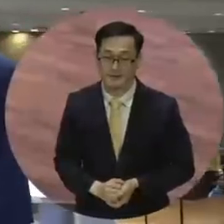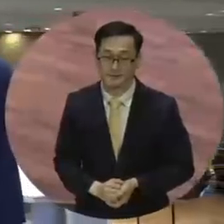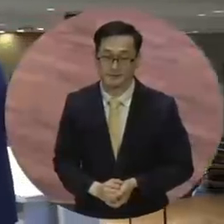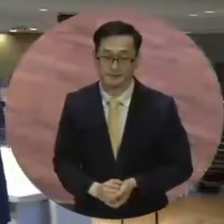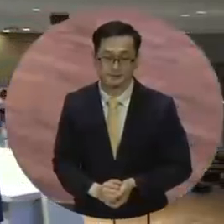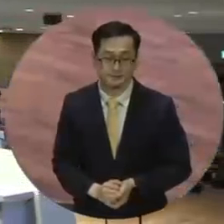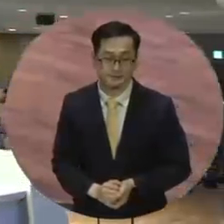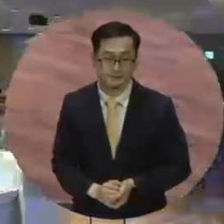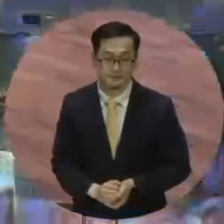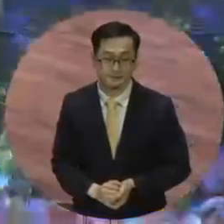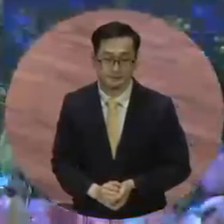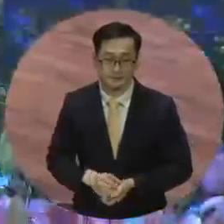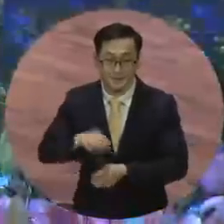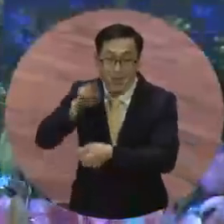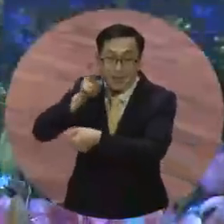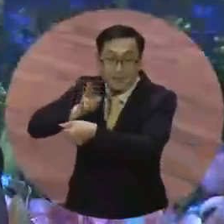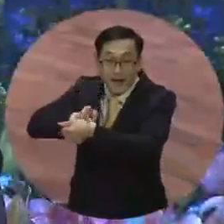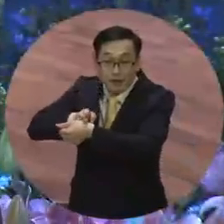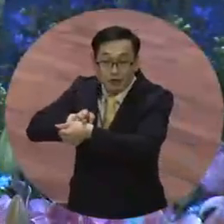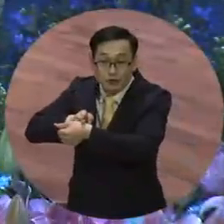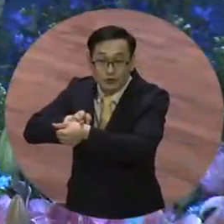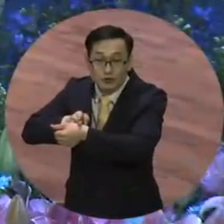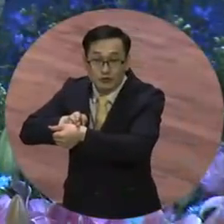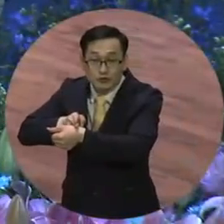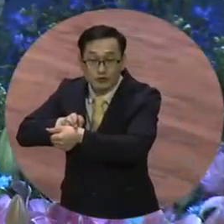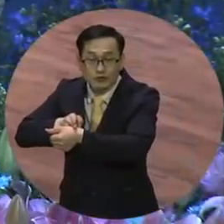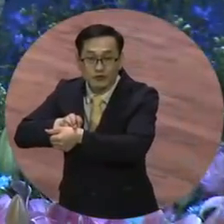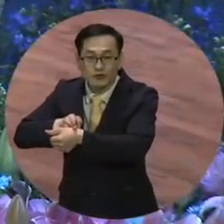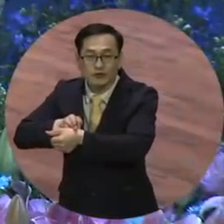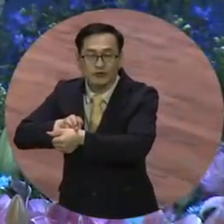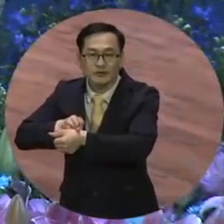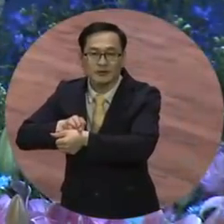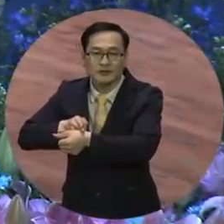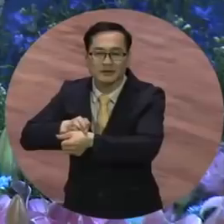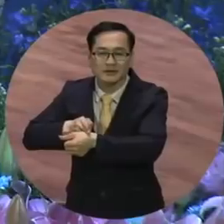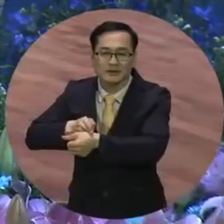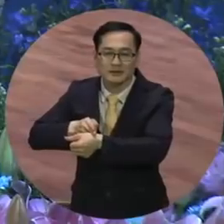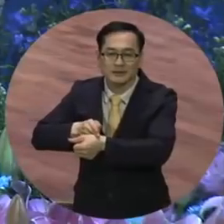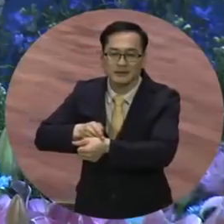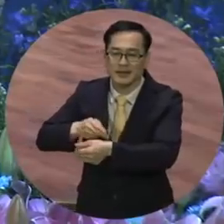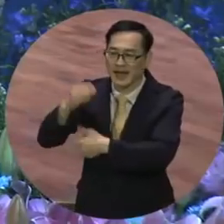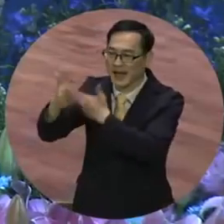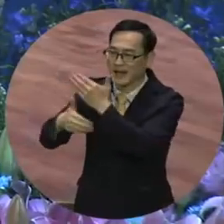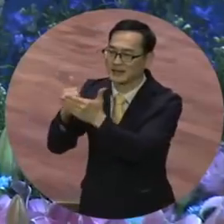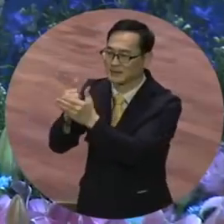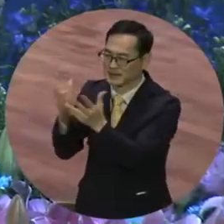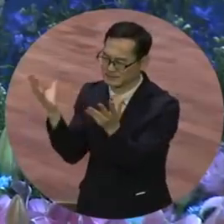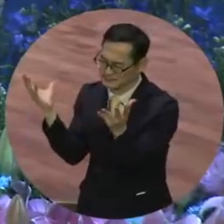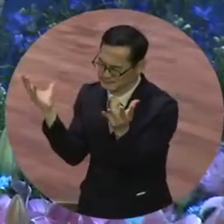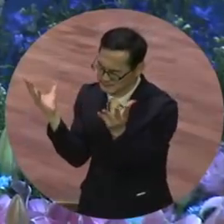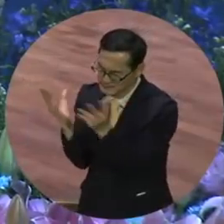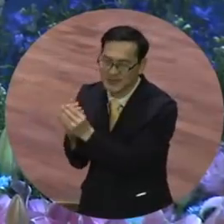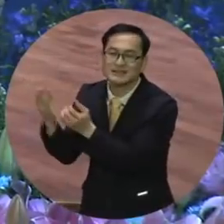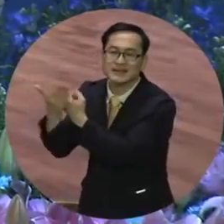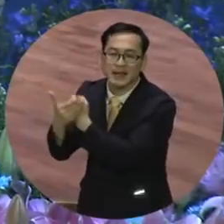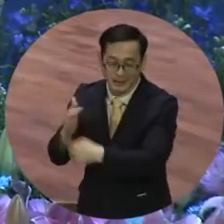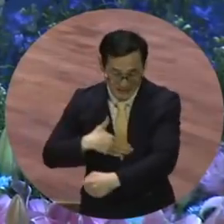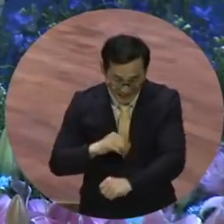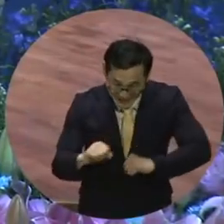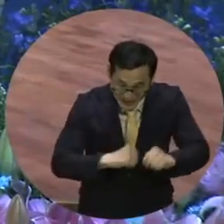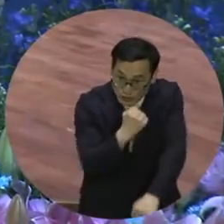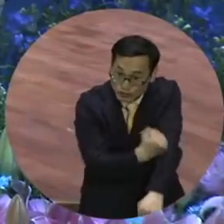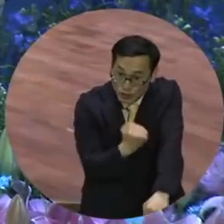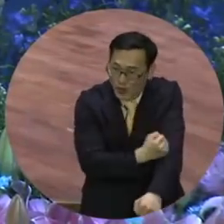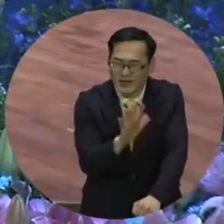자, 사도 바울은 행위가 아닌 하나님의 절대 은혜로 믿음으로